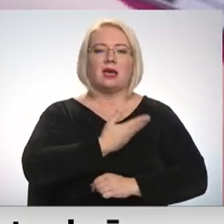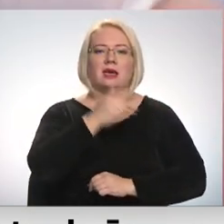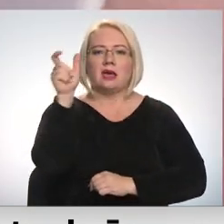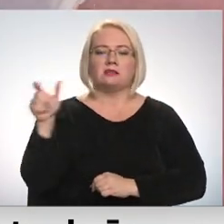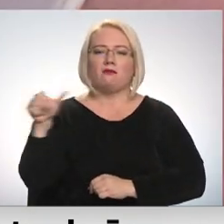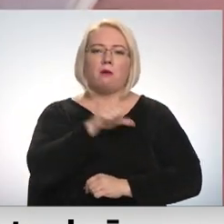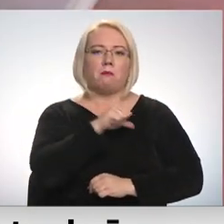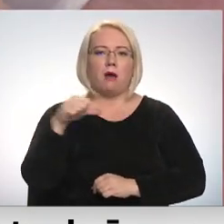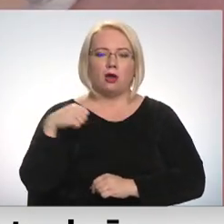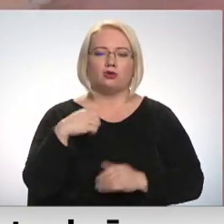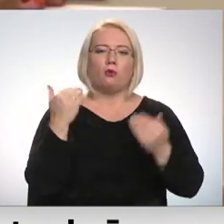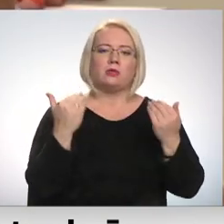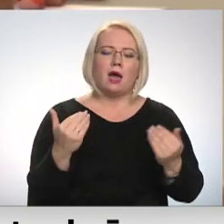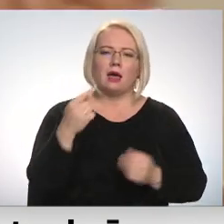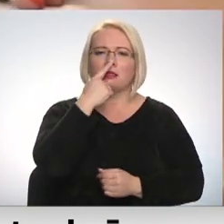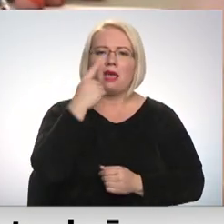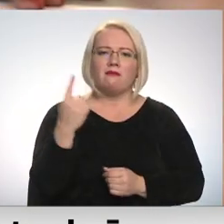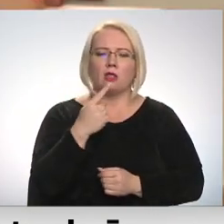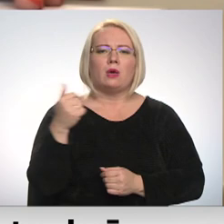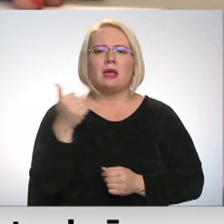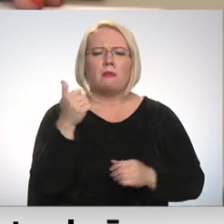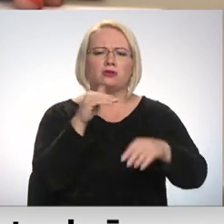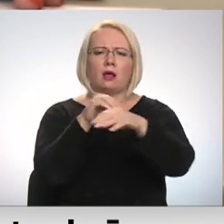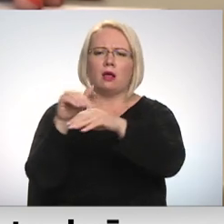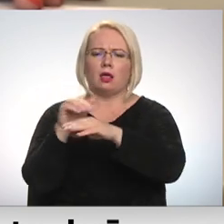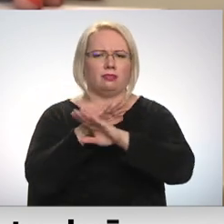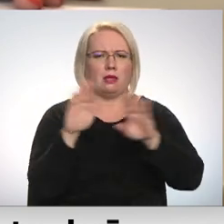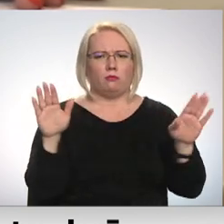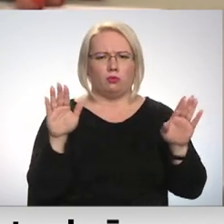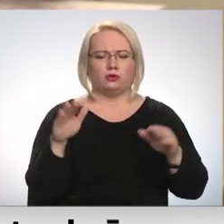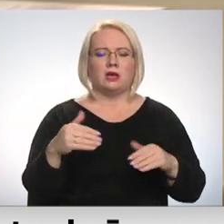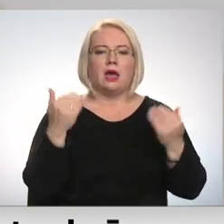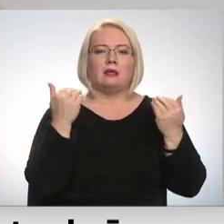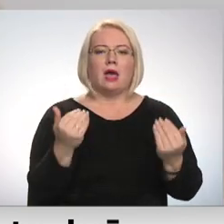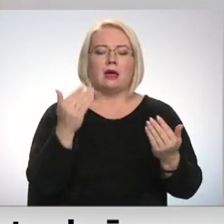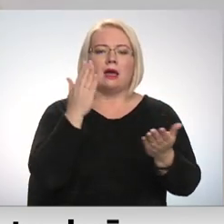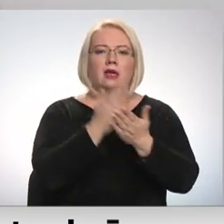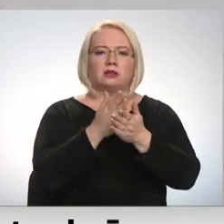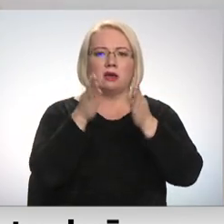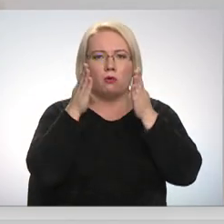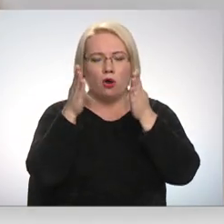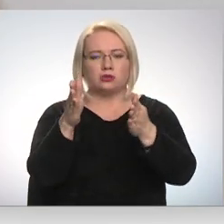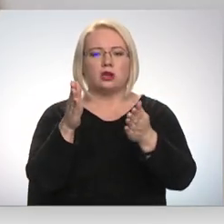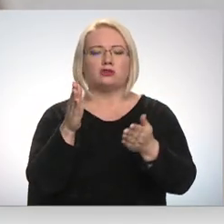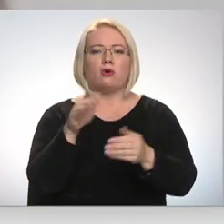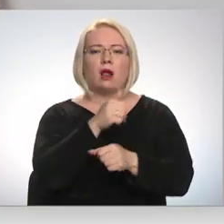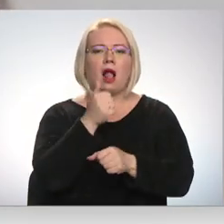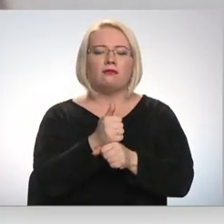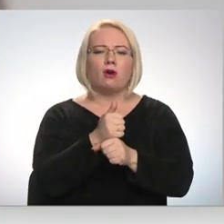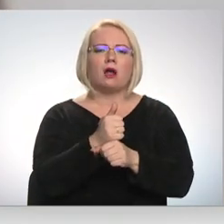paši un pašlaik nevienu īpaši neuzrunāšot. Šobrīd mēs esam koncentrējušies galvenokārt uz šo